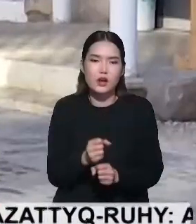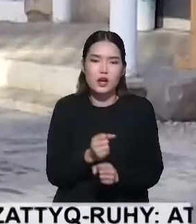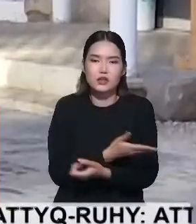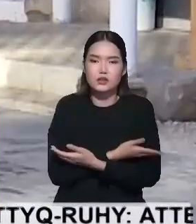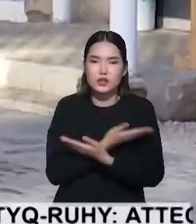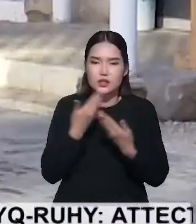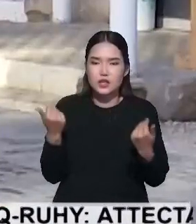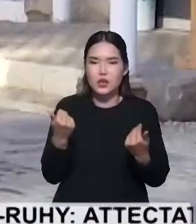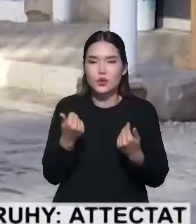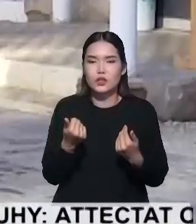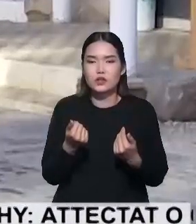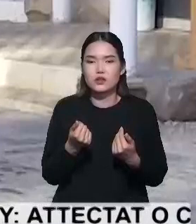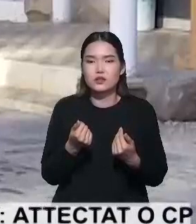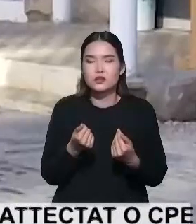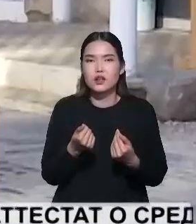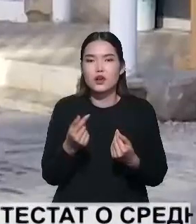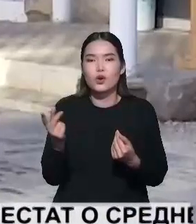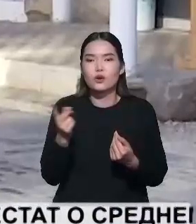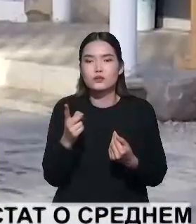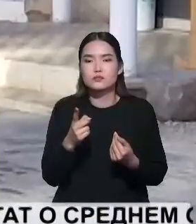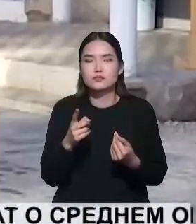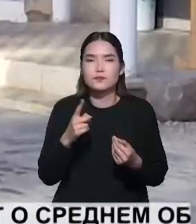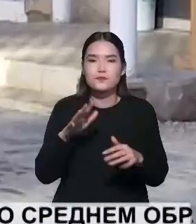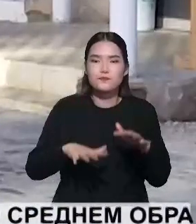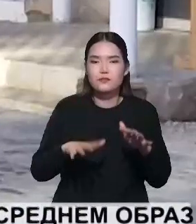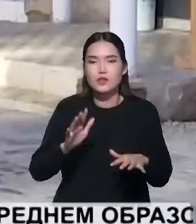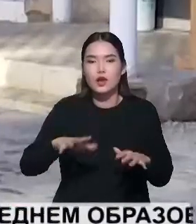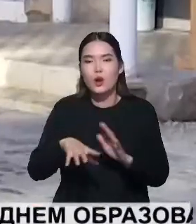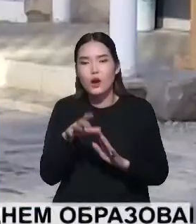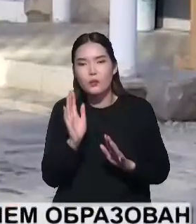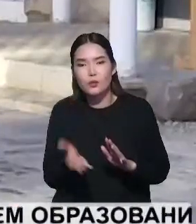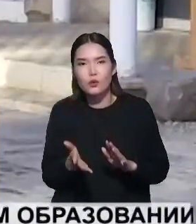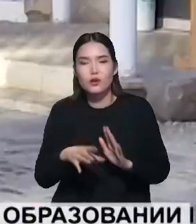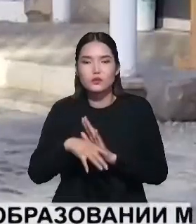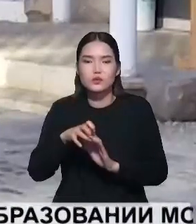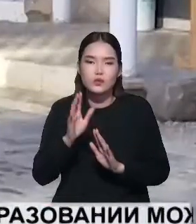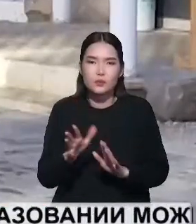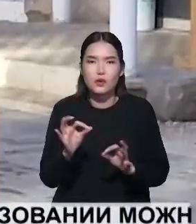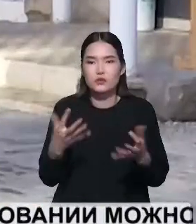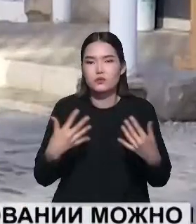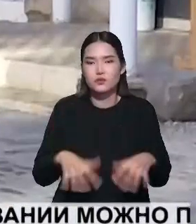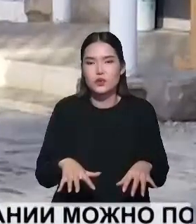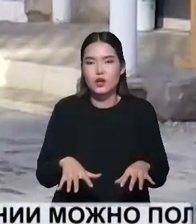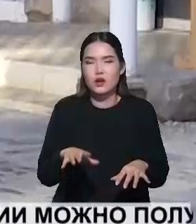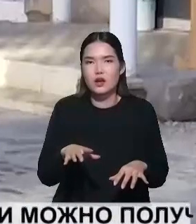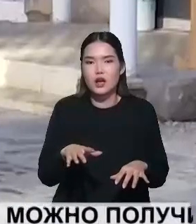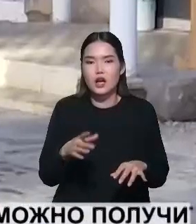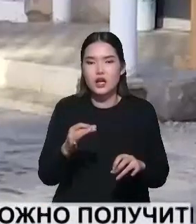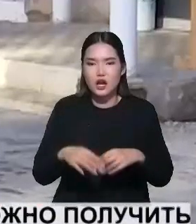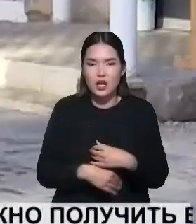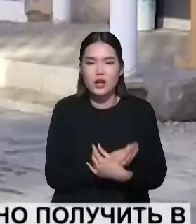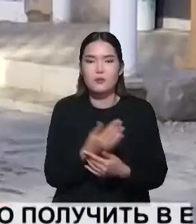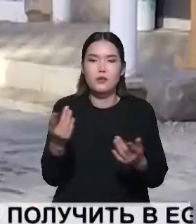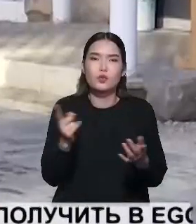они приезжали один день, пооткачивают, и все на этом. И опять там